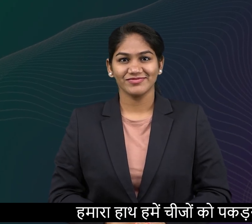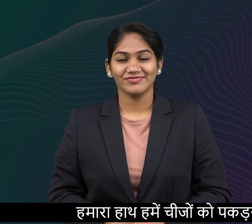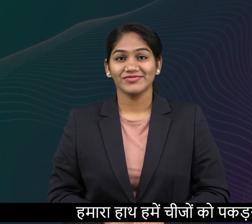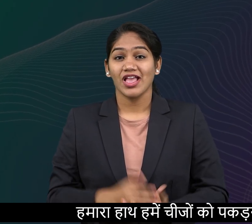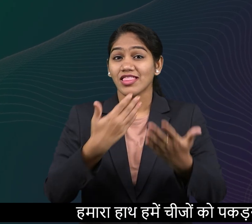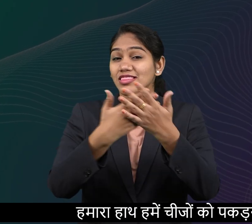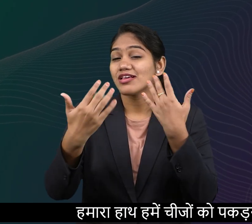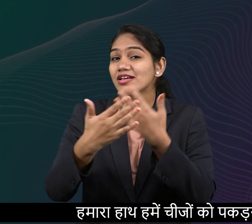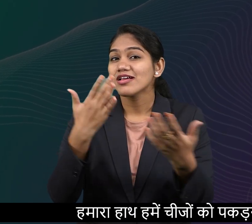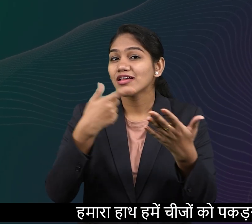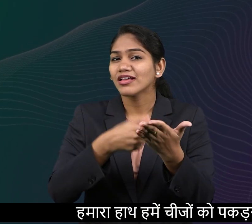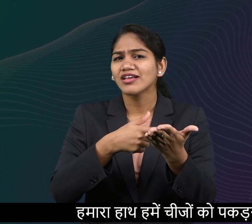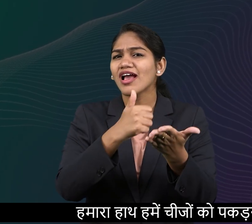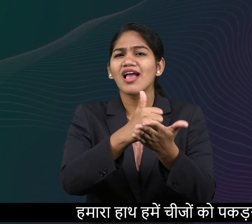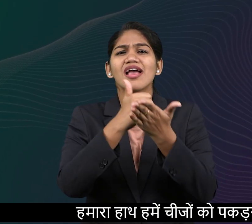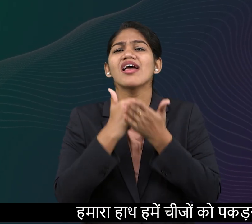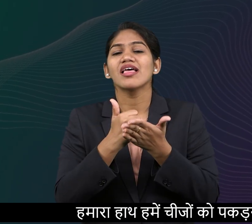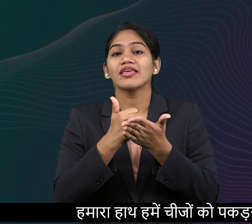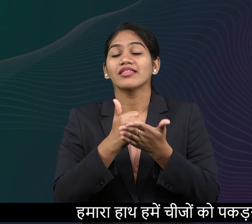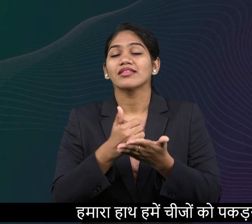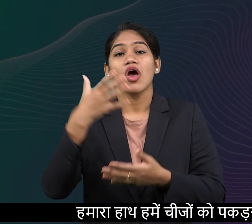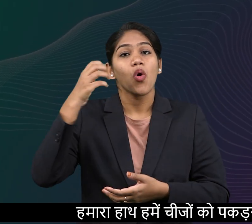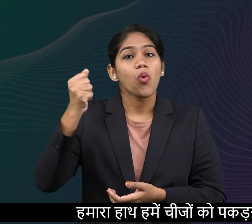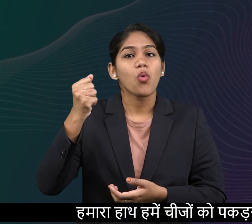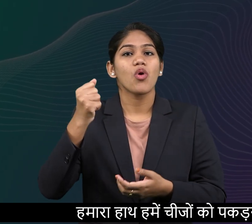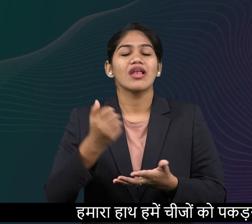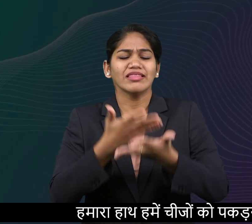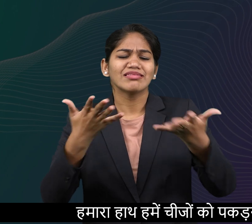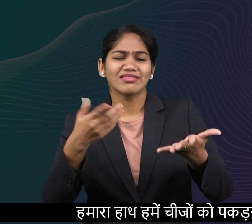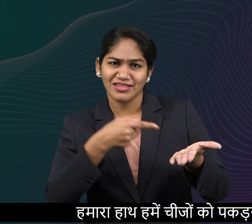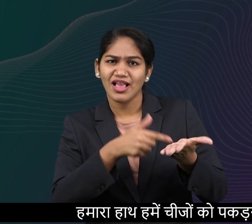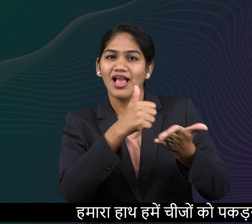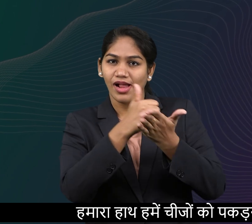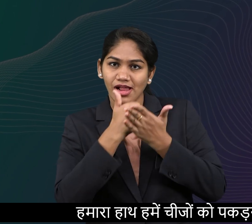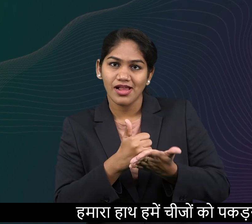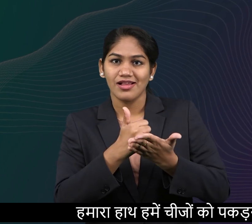हमारा हाथ हमें चीजों को पकड़ने, लिखने और ताली बजाने में मदद करता है।